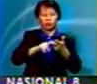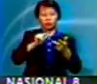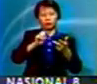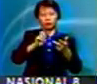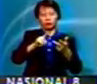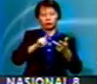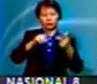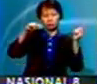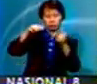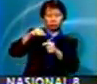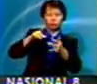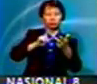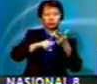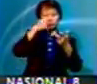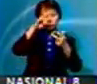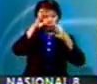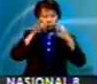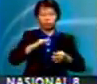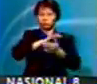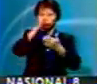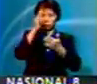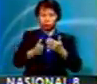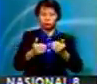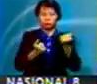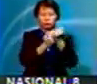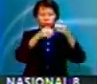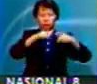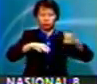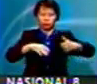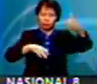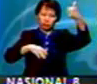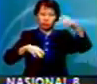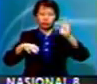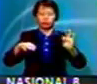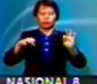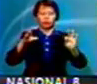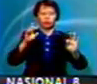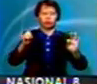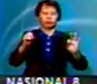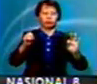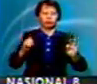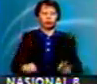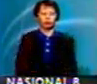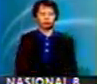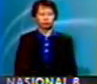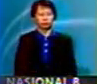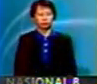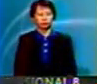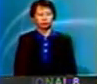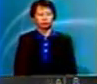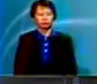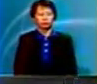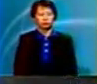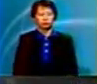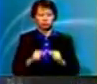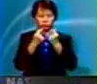Giovenali menjaringkan 1 gol untuk keputusan muktamad memihak Australia 9 gol tanpa balas. Saingan